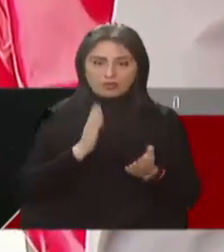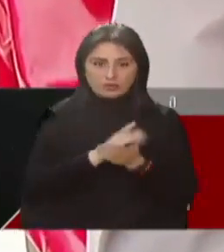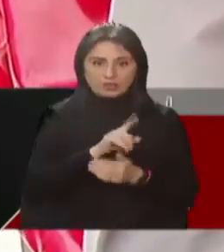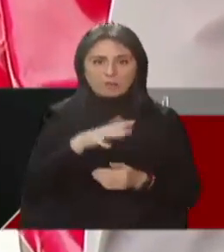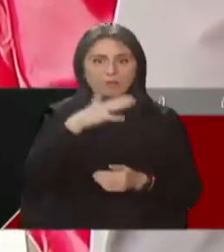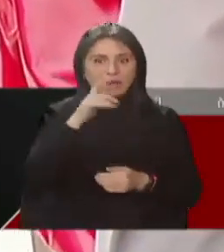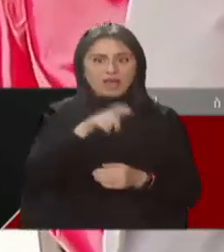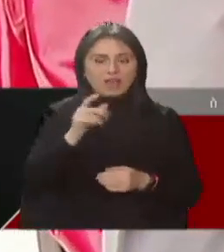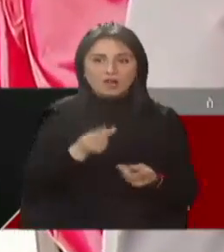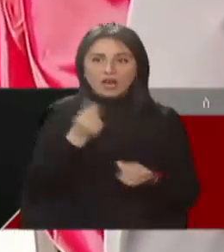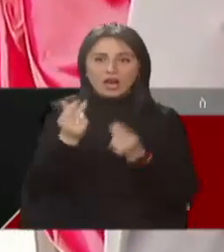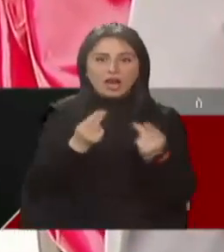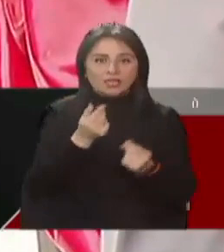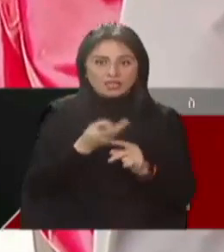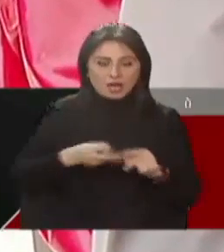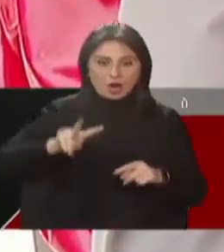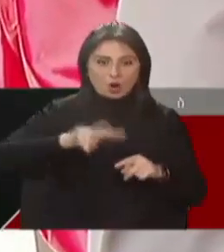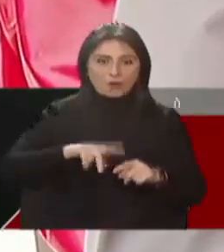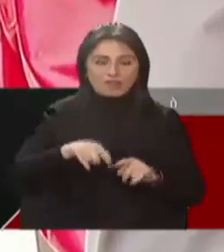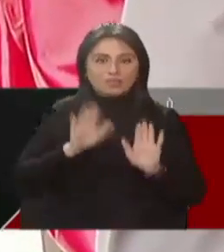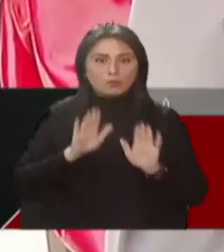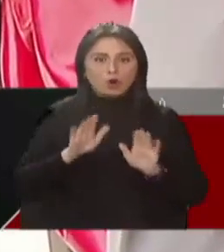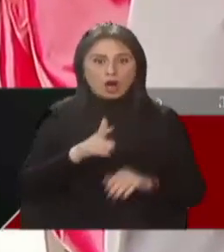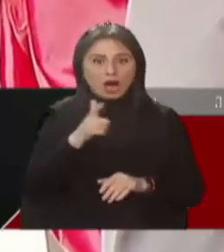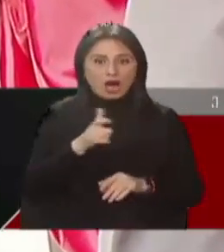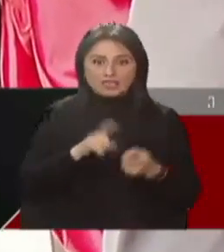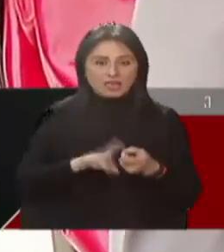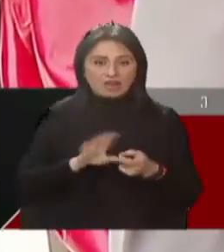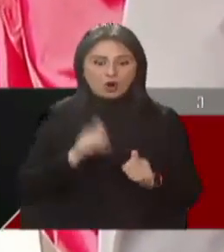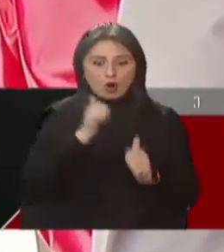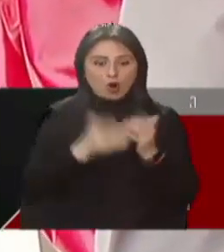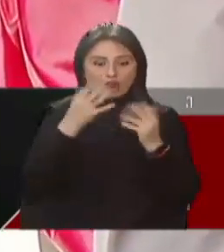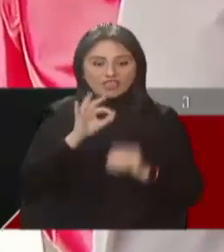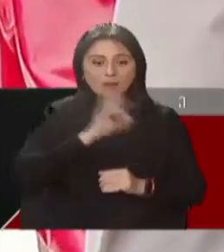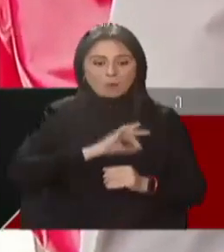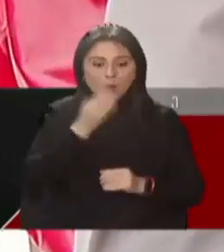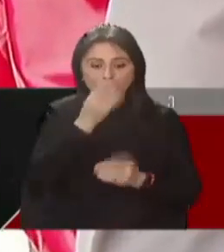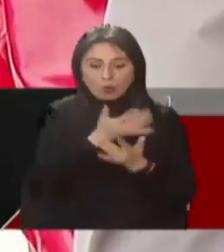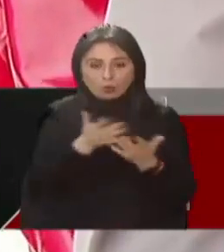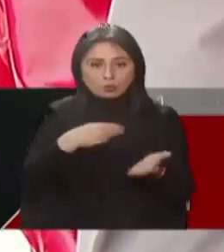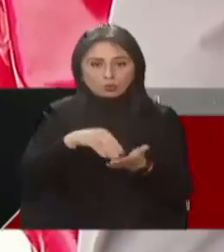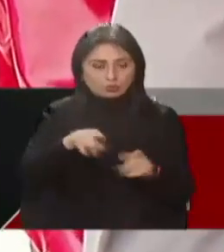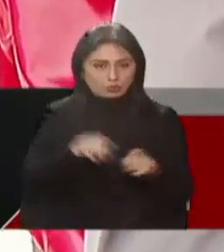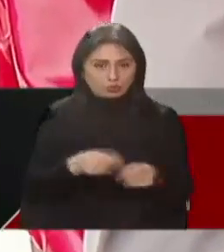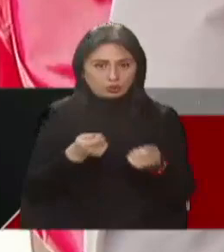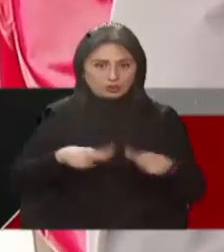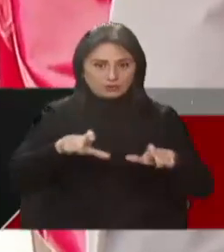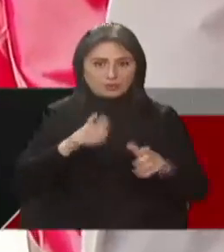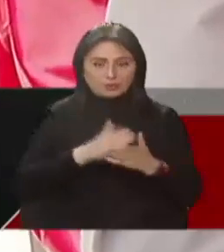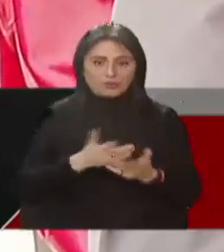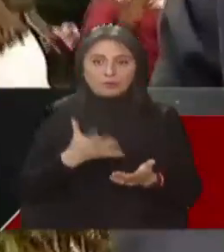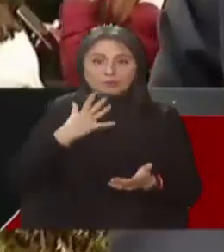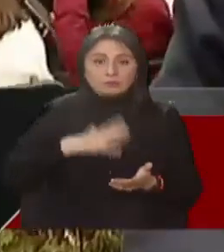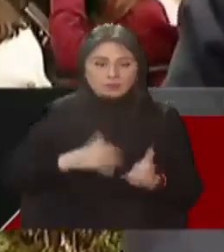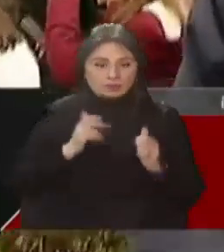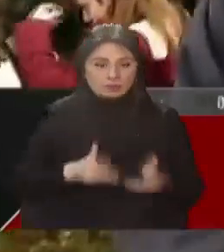აქვს. Ბევრისთვის გადასახადები გაორმაგდა. Ეს მხოლოდ გასარეხება. Ყოველდღიური მოხმარების პროდუქტებზეც აისახება და იმედია